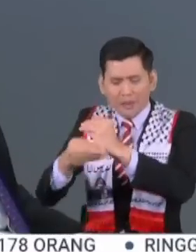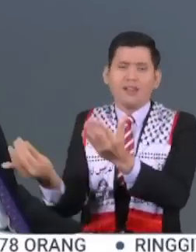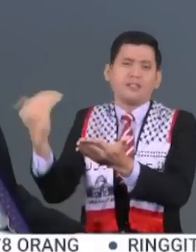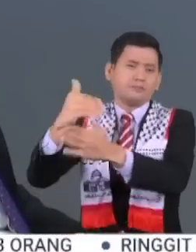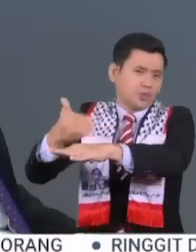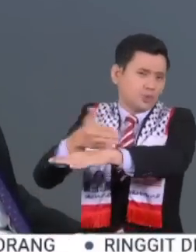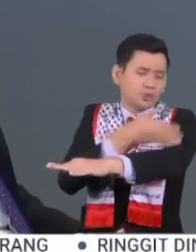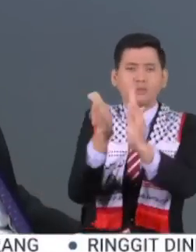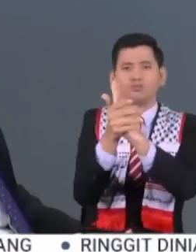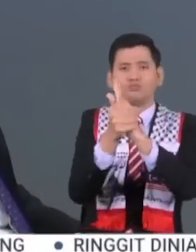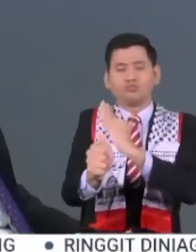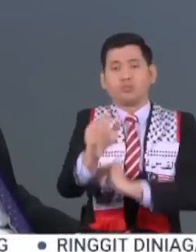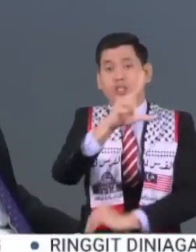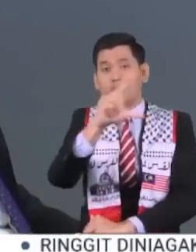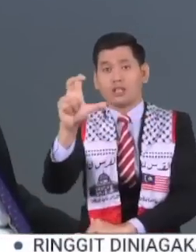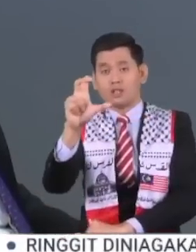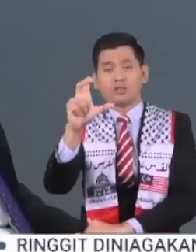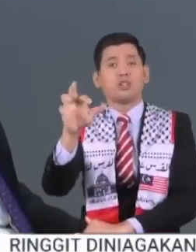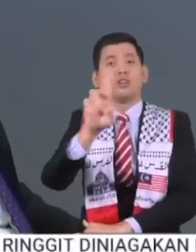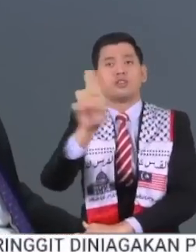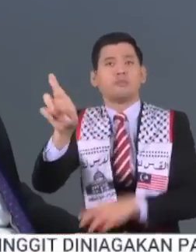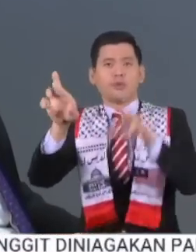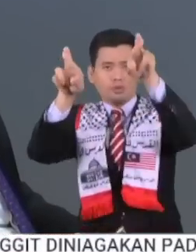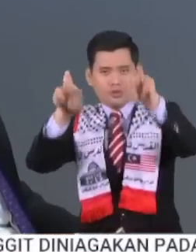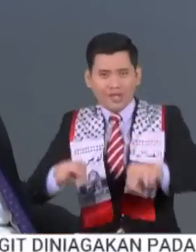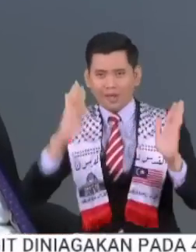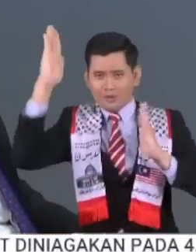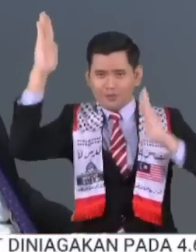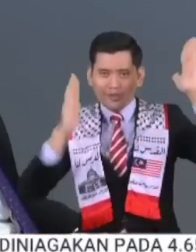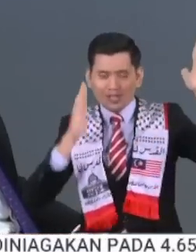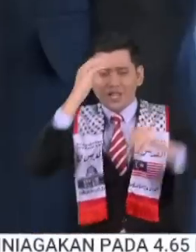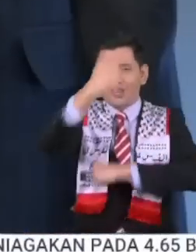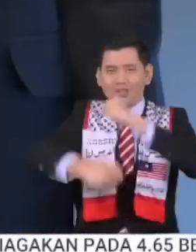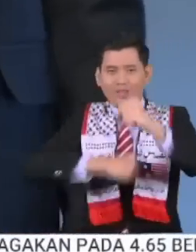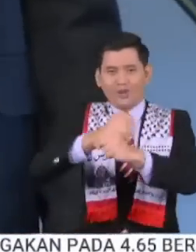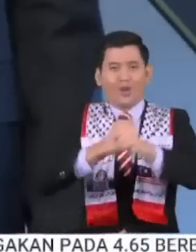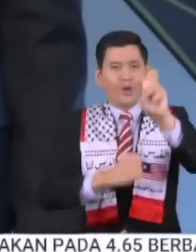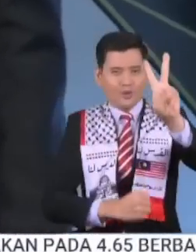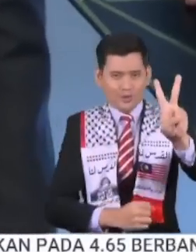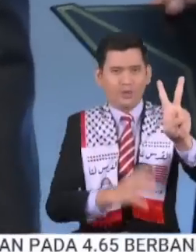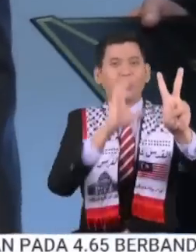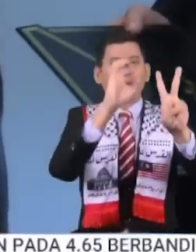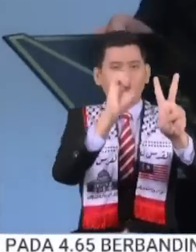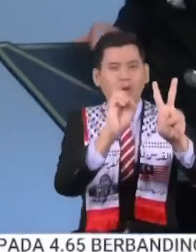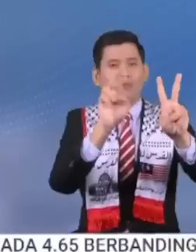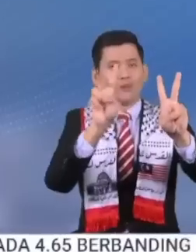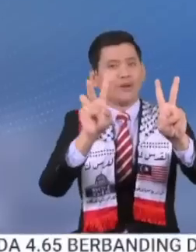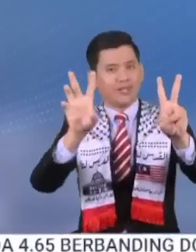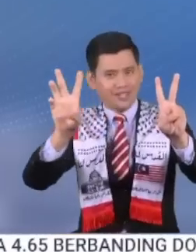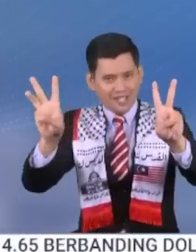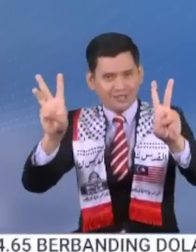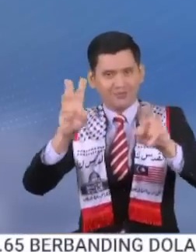kemahiran 300,000 rakyat Malaysia menjelang tahun 2026.